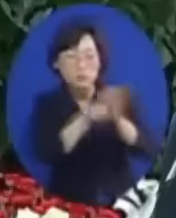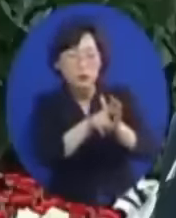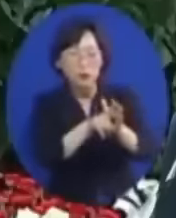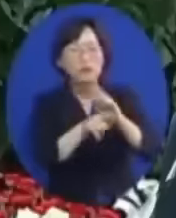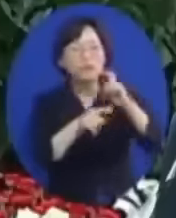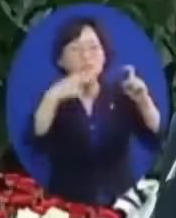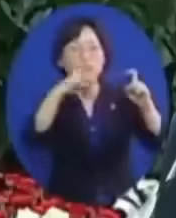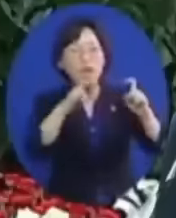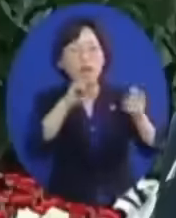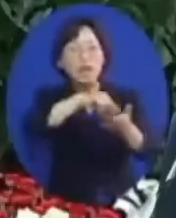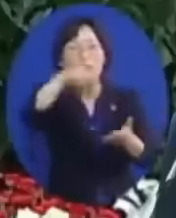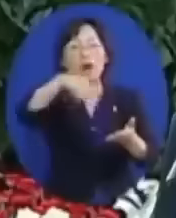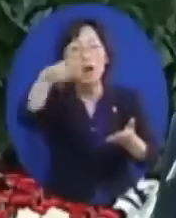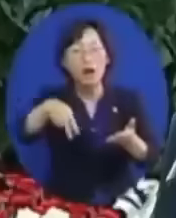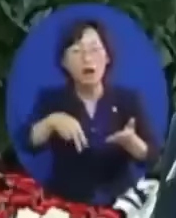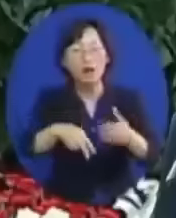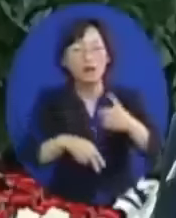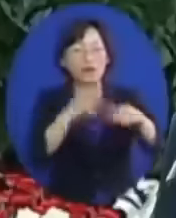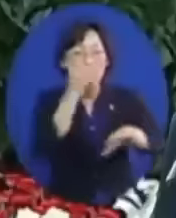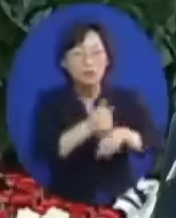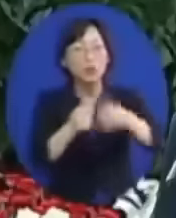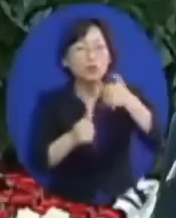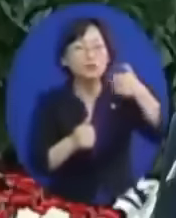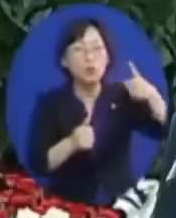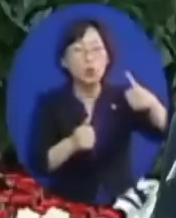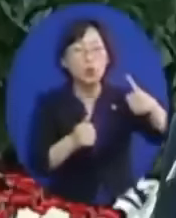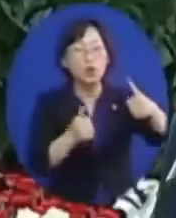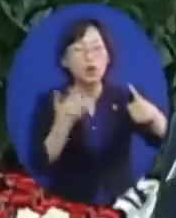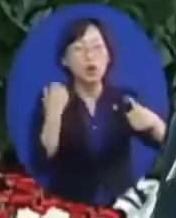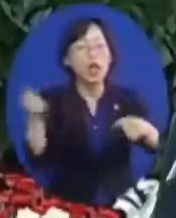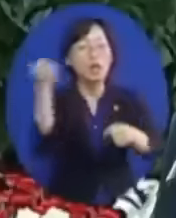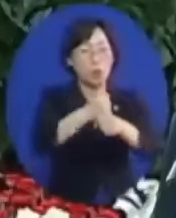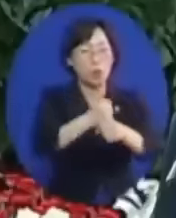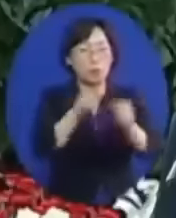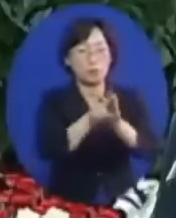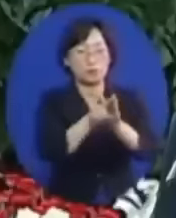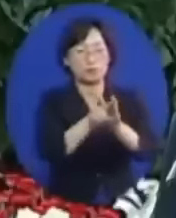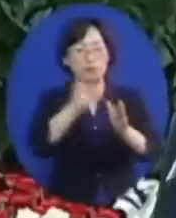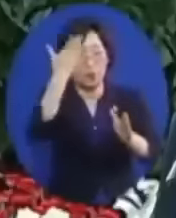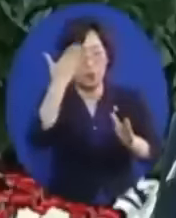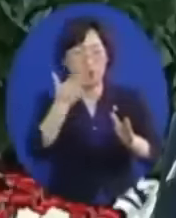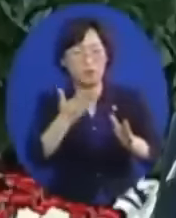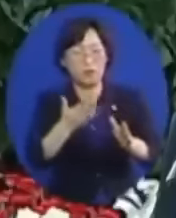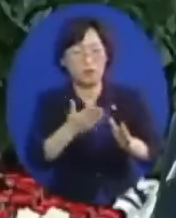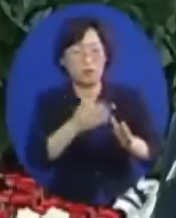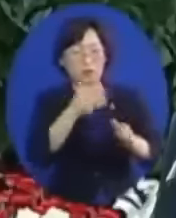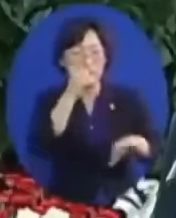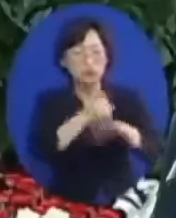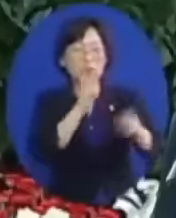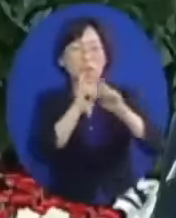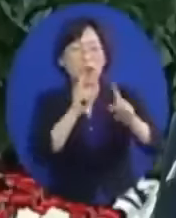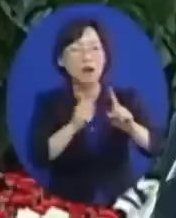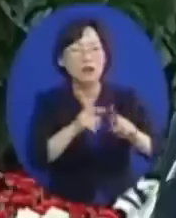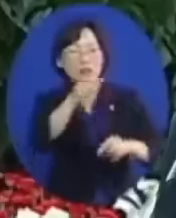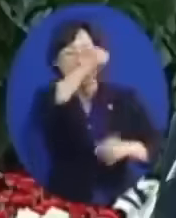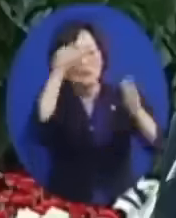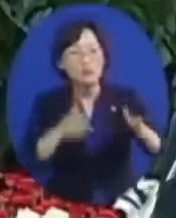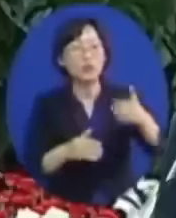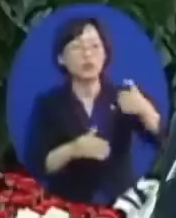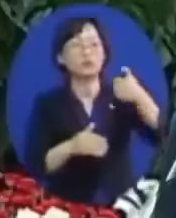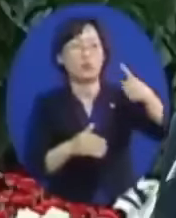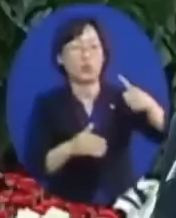방황하다가 55세가 되었을 때 신앙을 회복한 후 신앙론에 대해서 이렇게 말했습니다. 인생의 55년을 살아오는